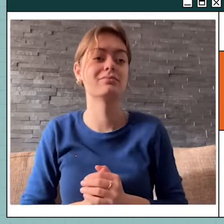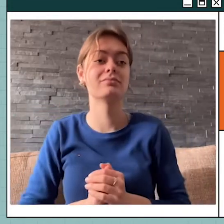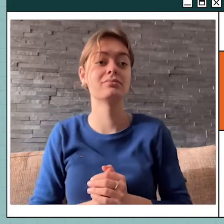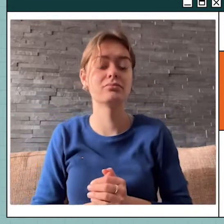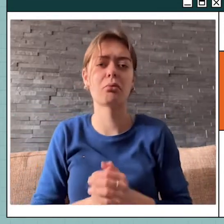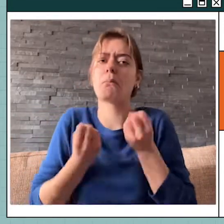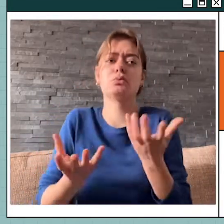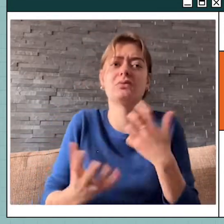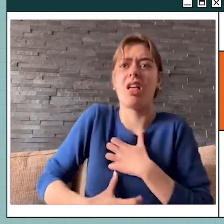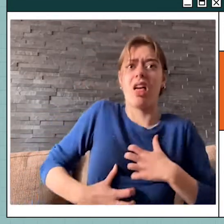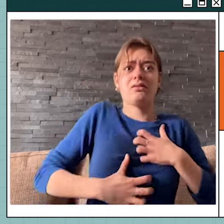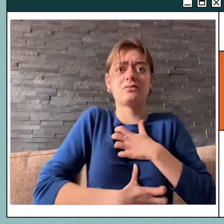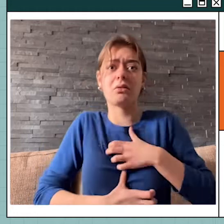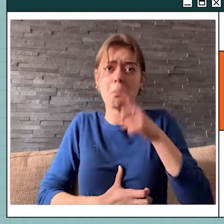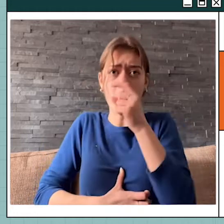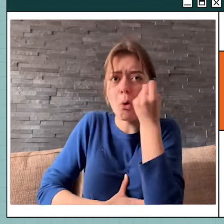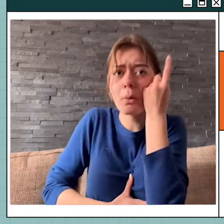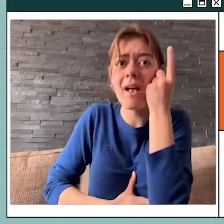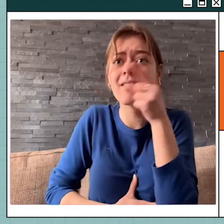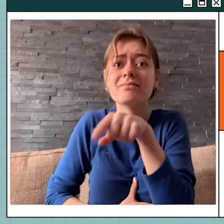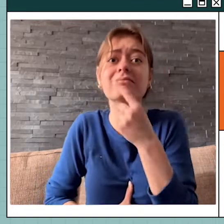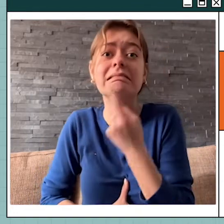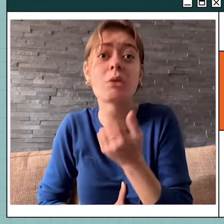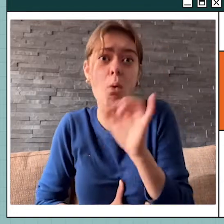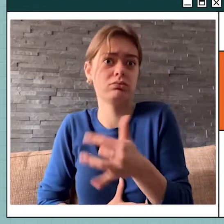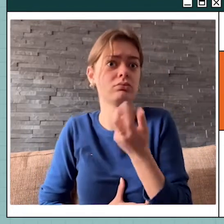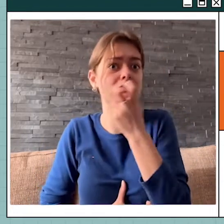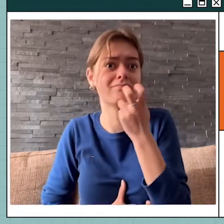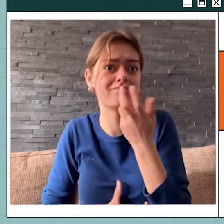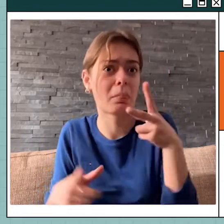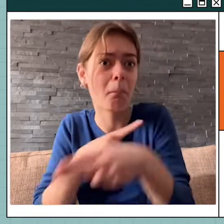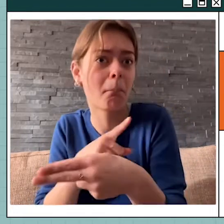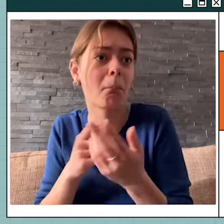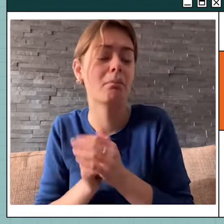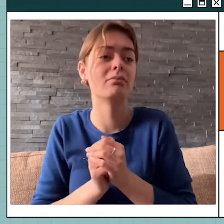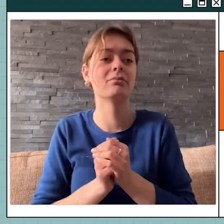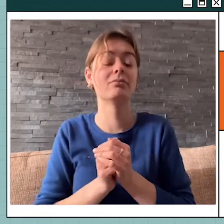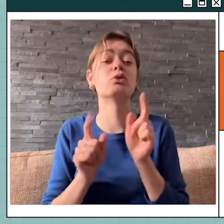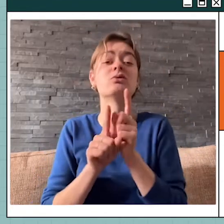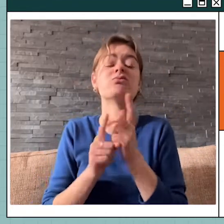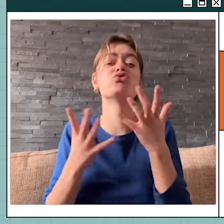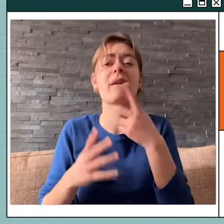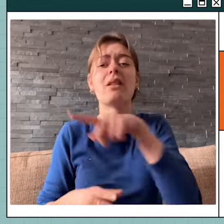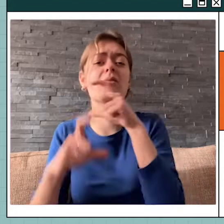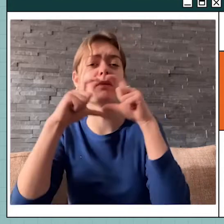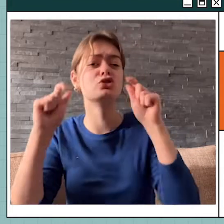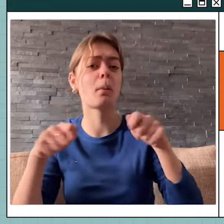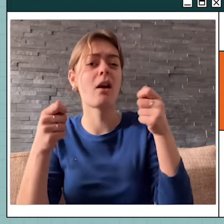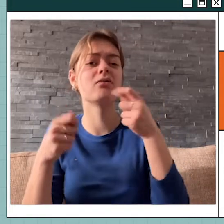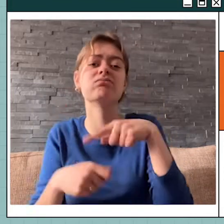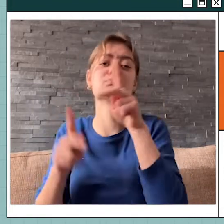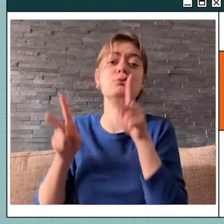communiquer avec vous, parce qu'ils ne seront pas submergés par l'anxiété de ne pas comprendre ce que vous dites, parce qu'on ne voit pas votre bouche. Les masques réguliers